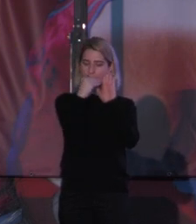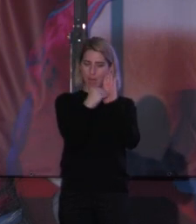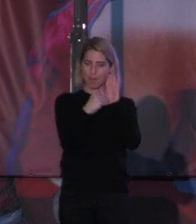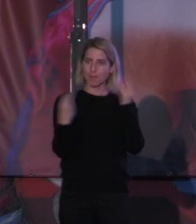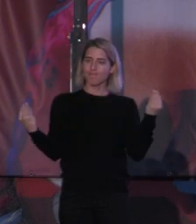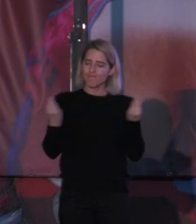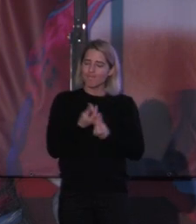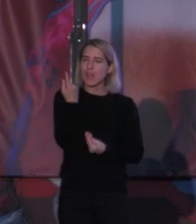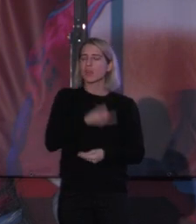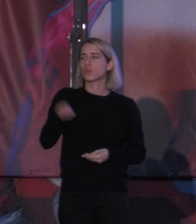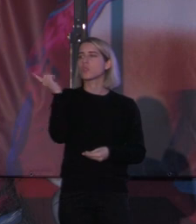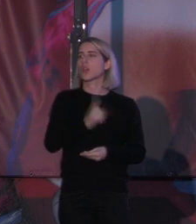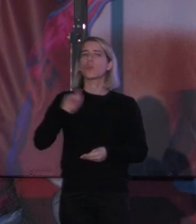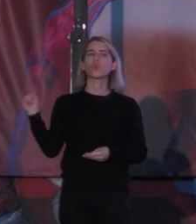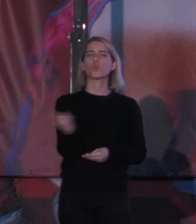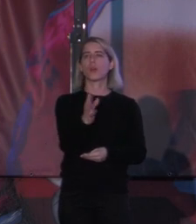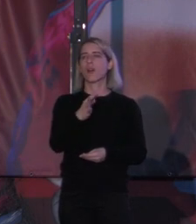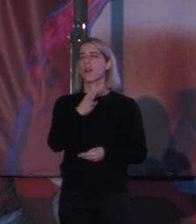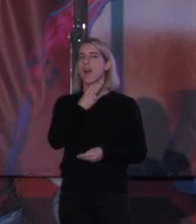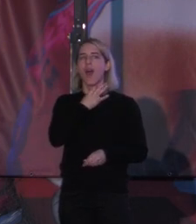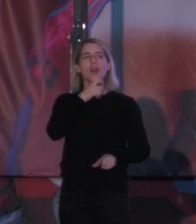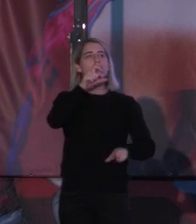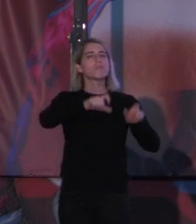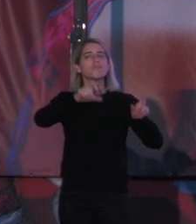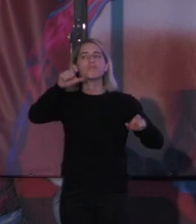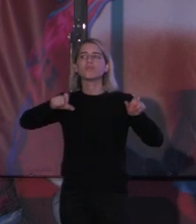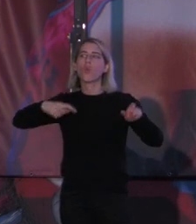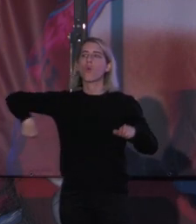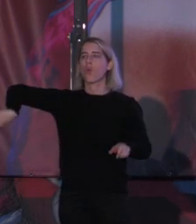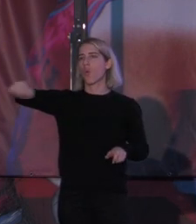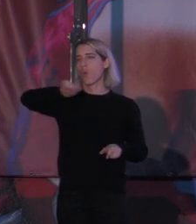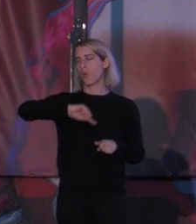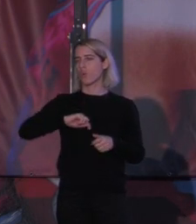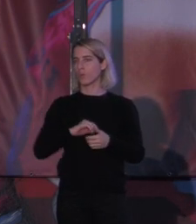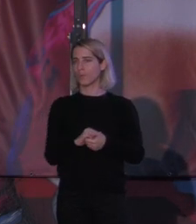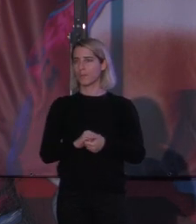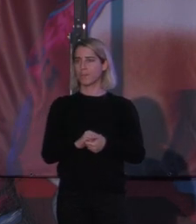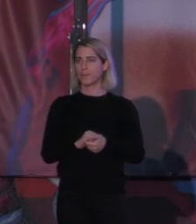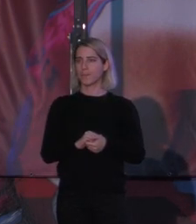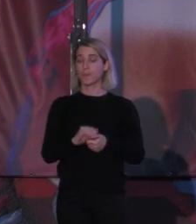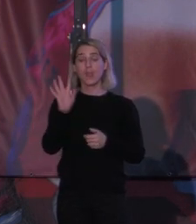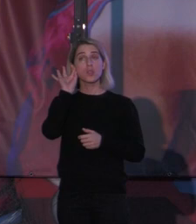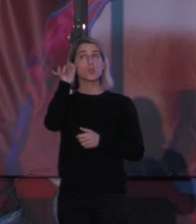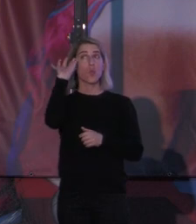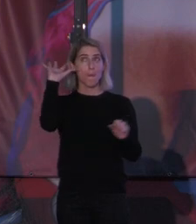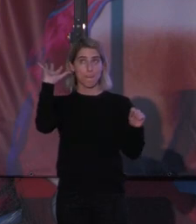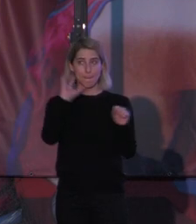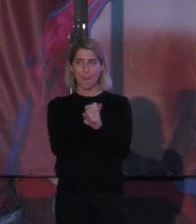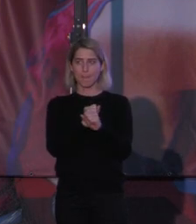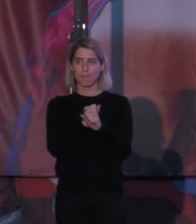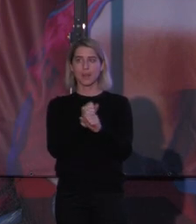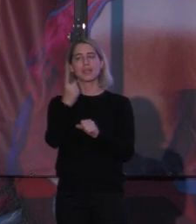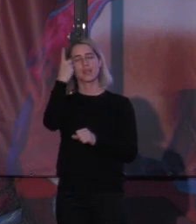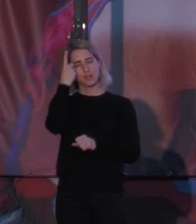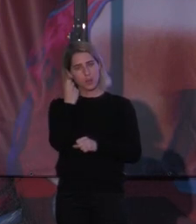ταυτίζεται 100% με τις ανάγκες κάθε νοσμηνιώτη και κάθε νοσμηνιώτης. Για να πετύχουμε το σχέδιό μας,